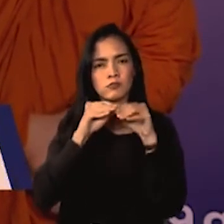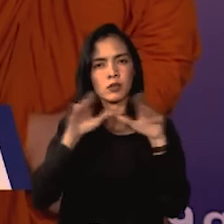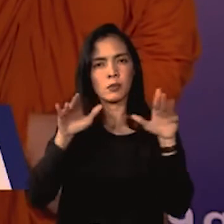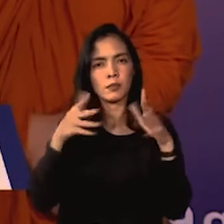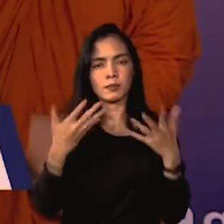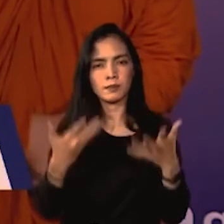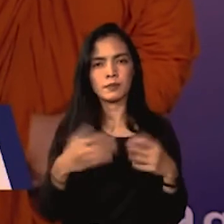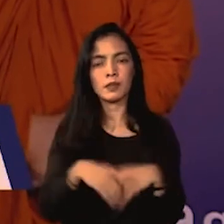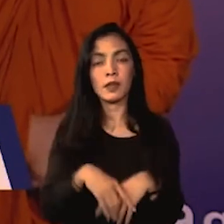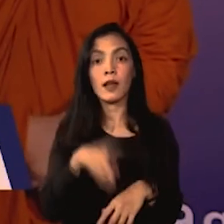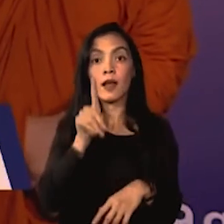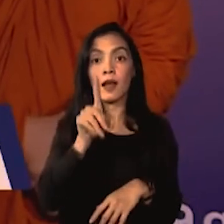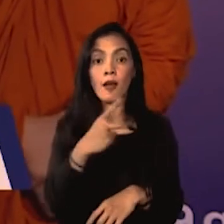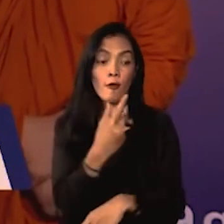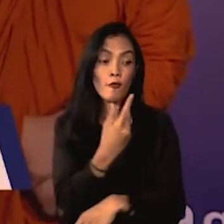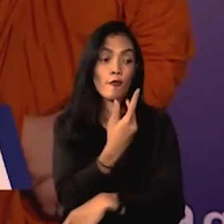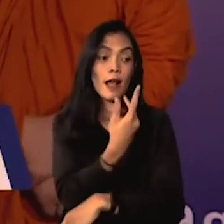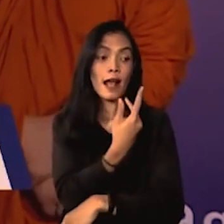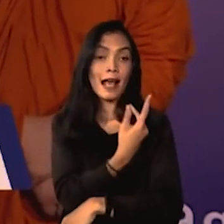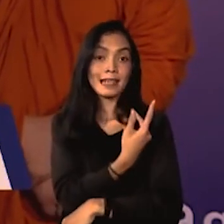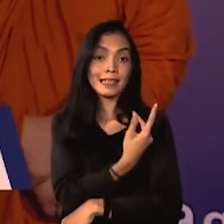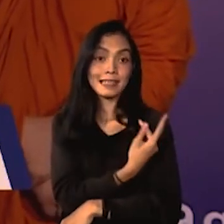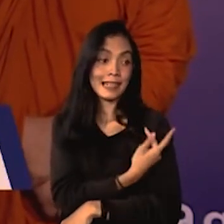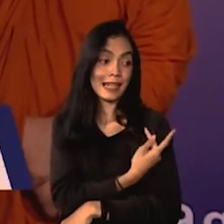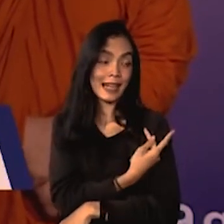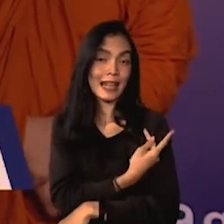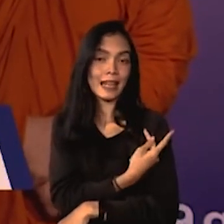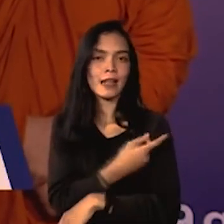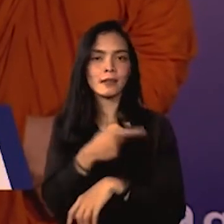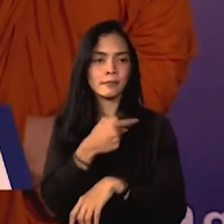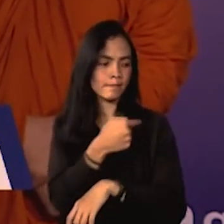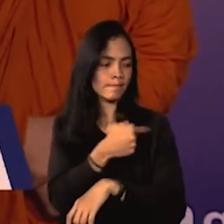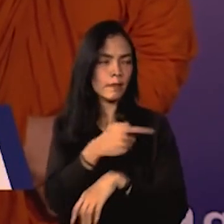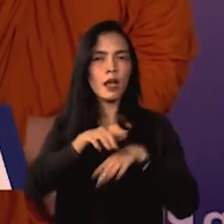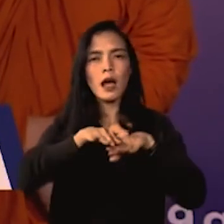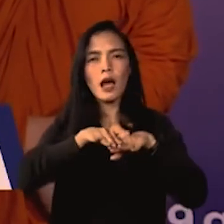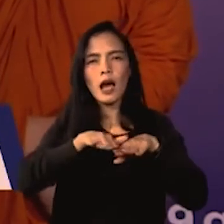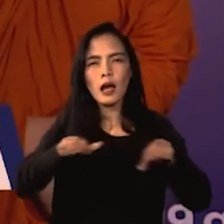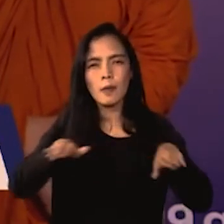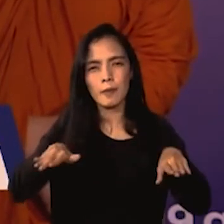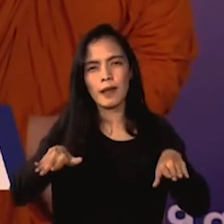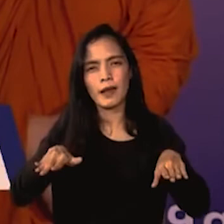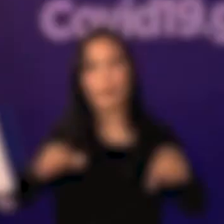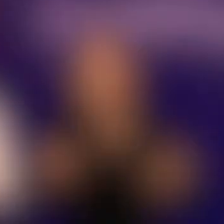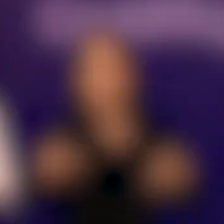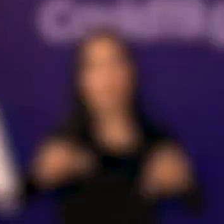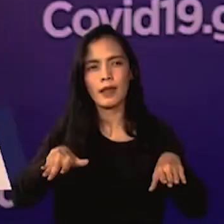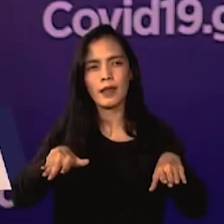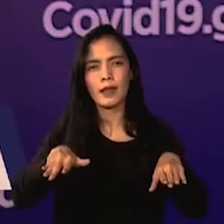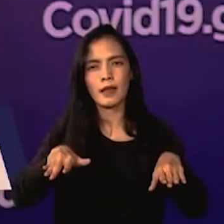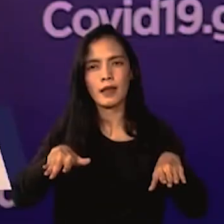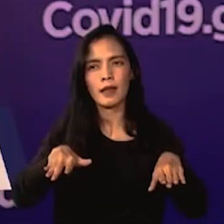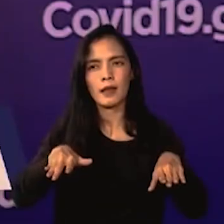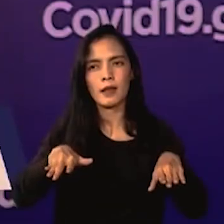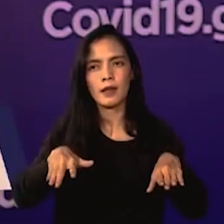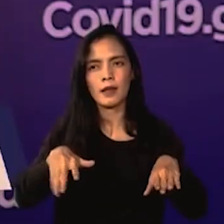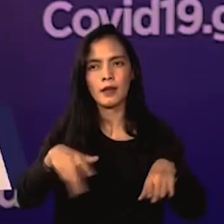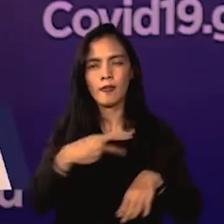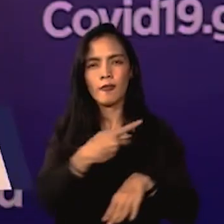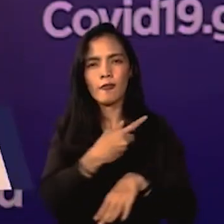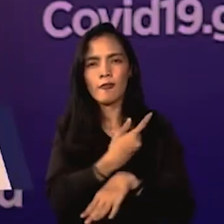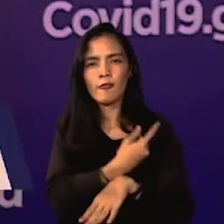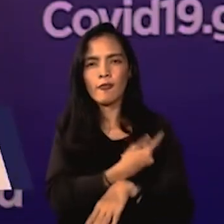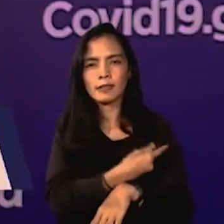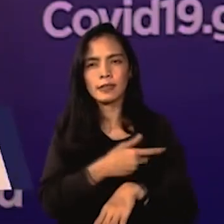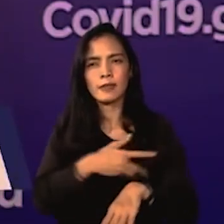bahwa vaksin COVID-19 aman. Divaksinasi tidak merasakan